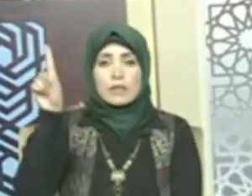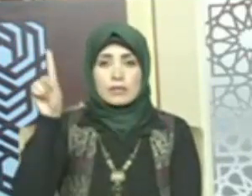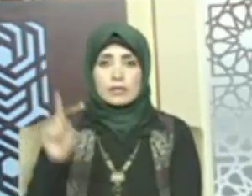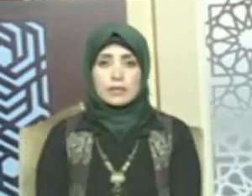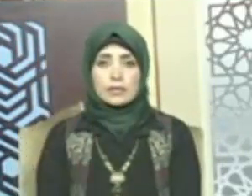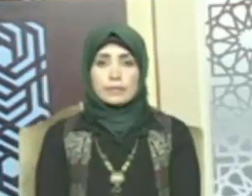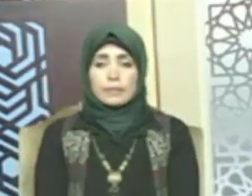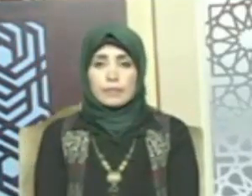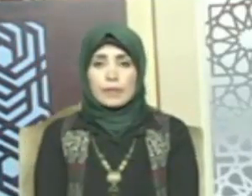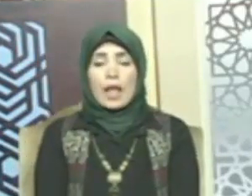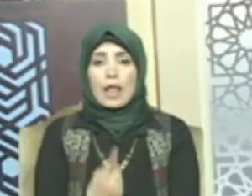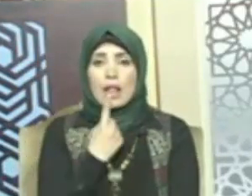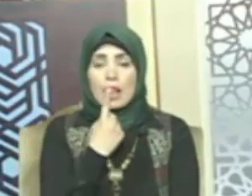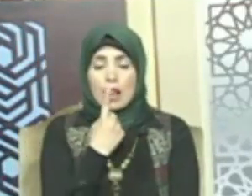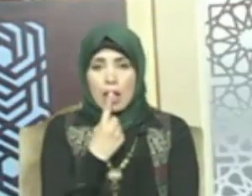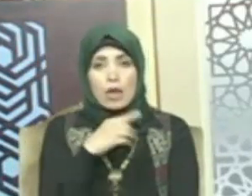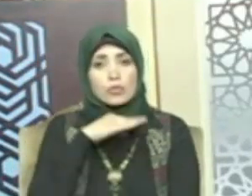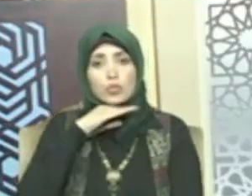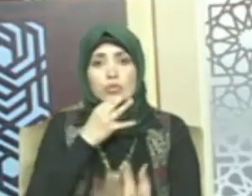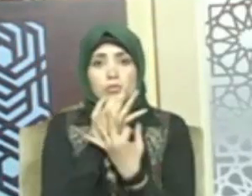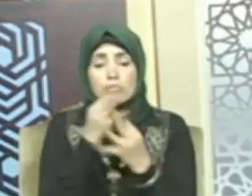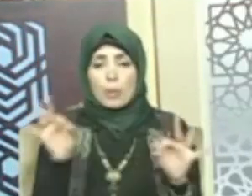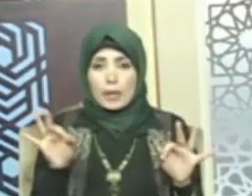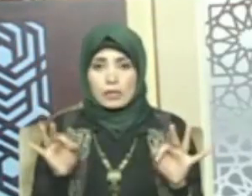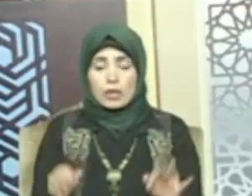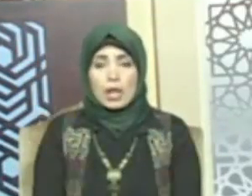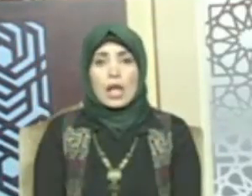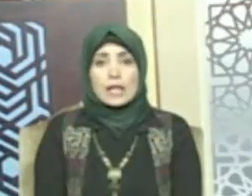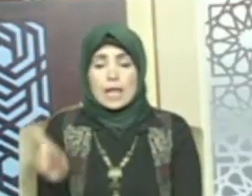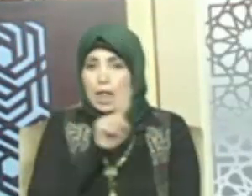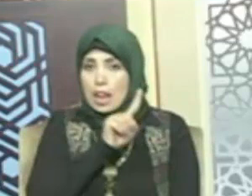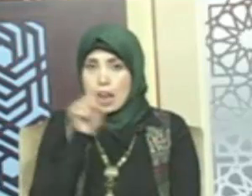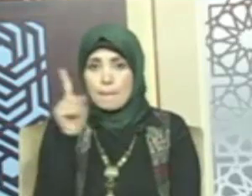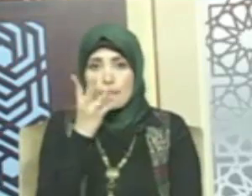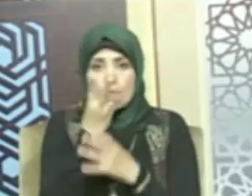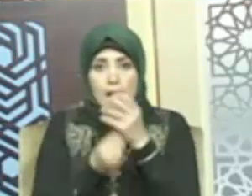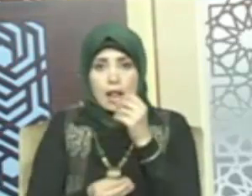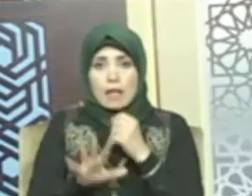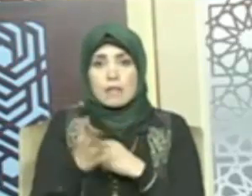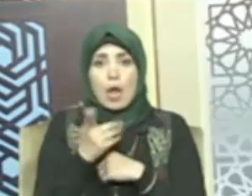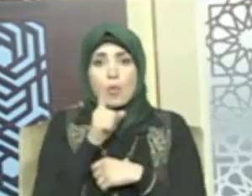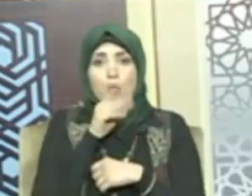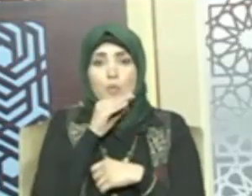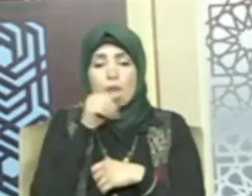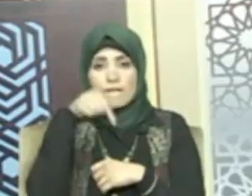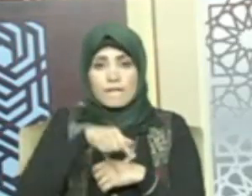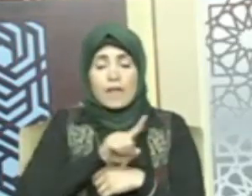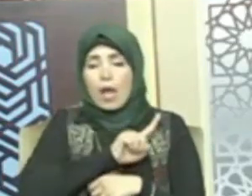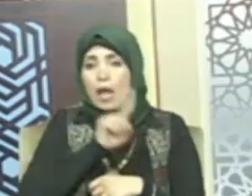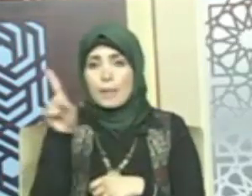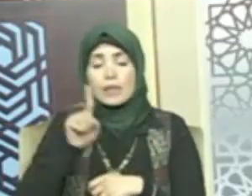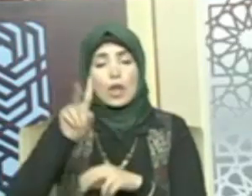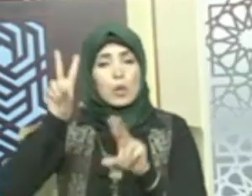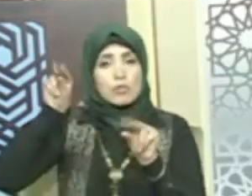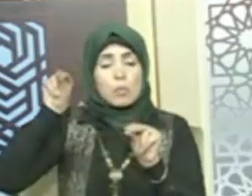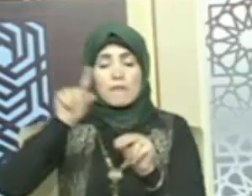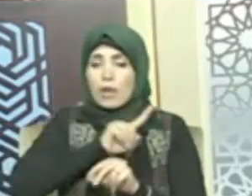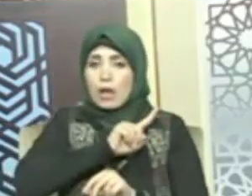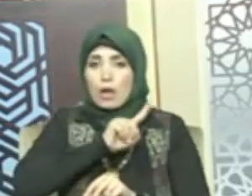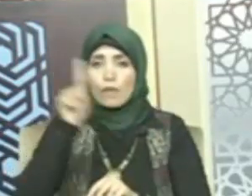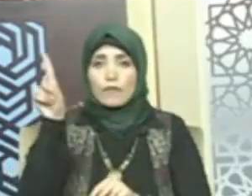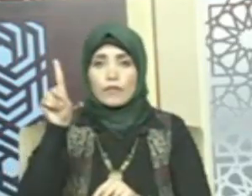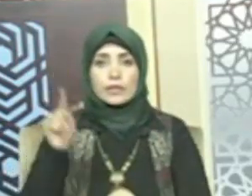أنت، الأحد الصمد الذي لم يلد ولم يولد ولم يكن